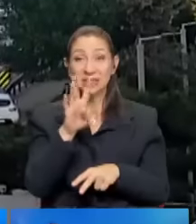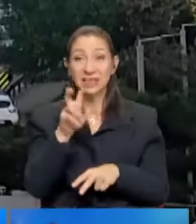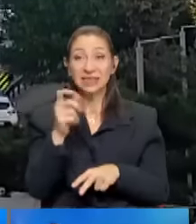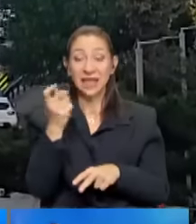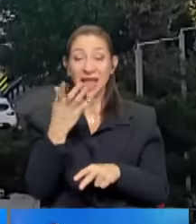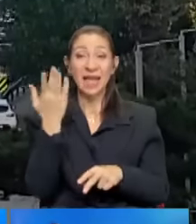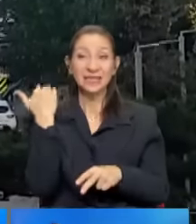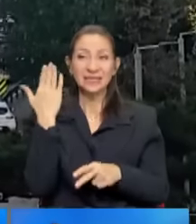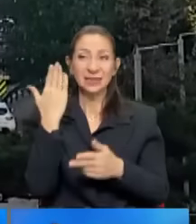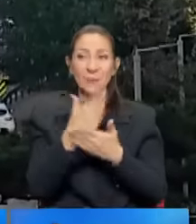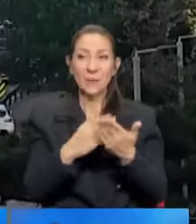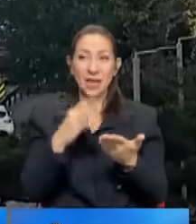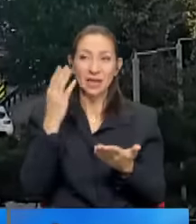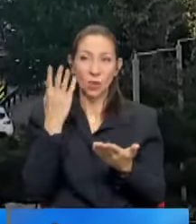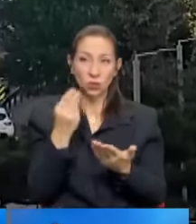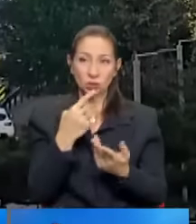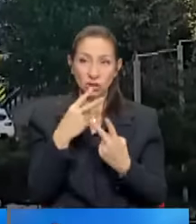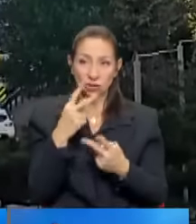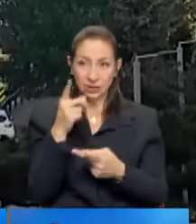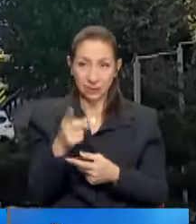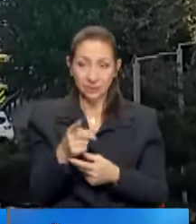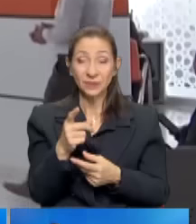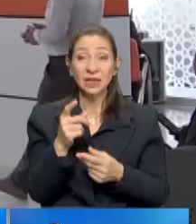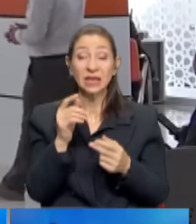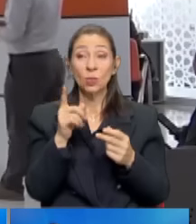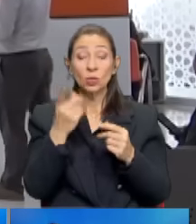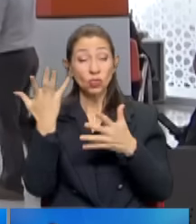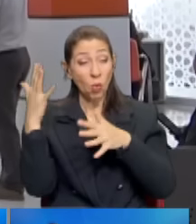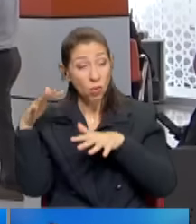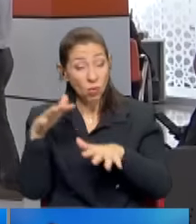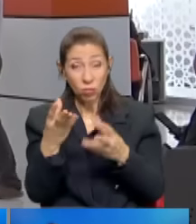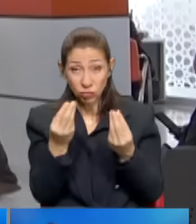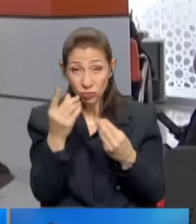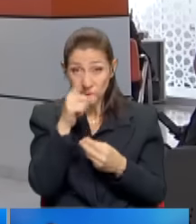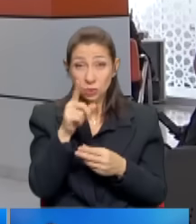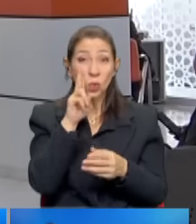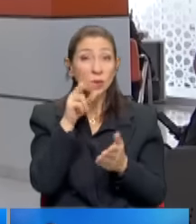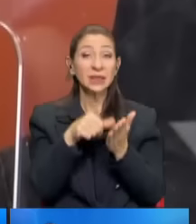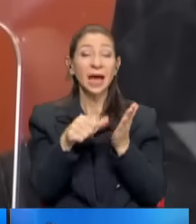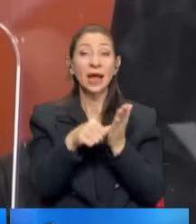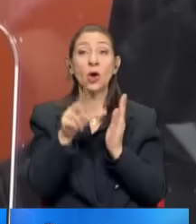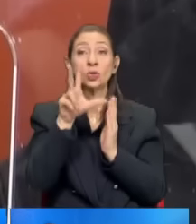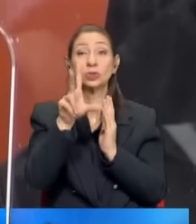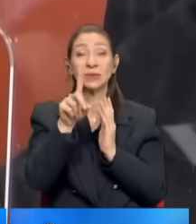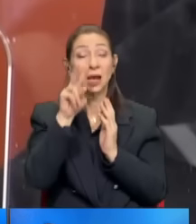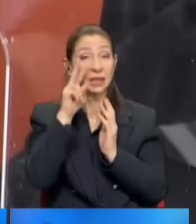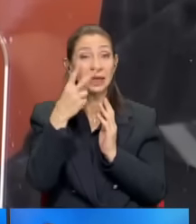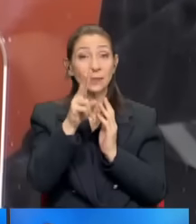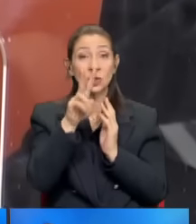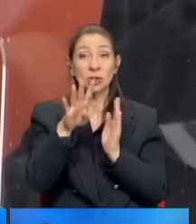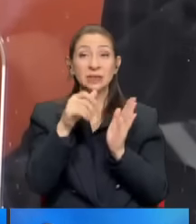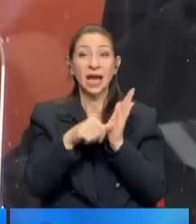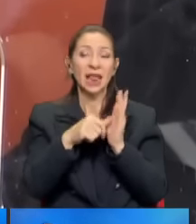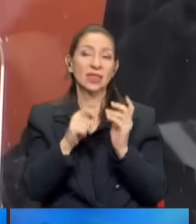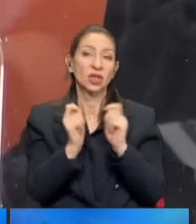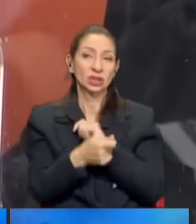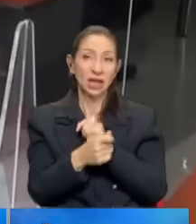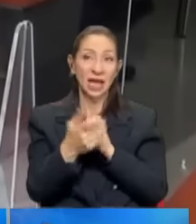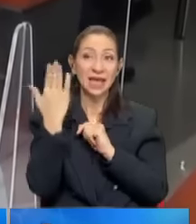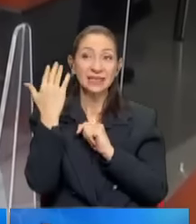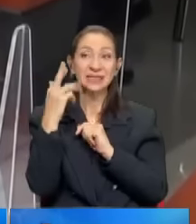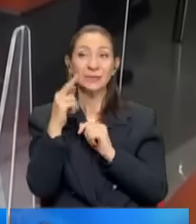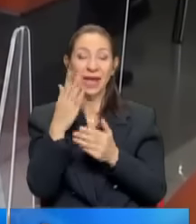adet eski tip sürücü belgesi olduğunu açıkladı yaşanan yoğunluk nedeniyle son tarih olan 31 Aralık 2024 takvimi değişti